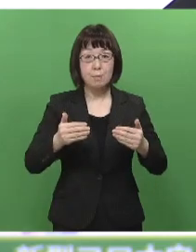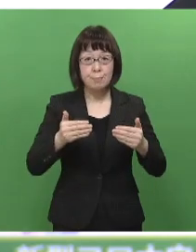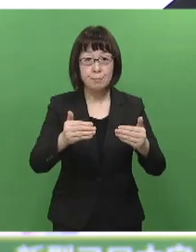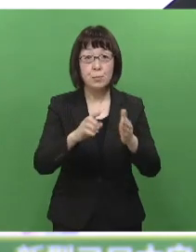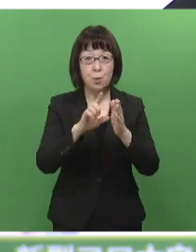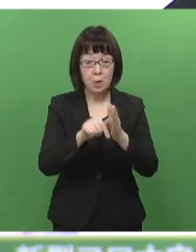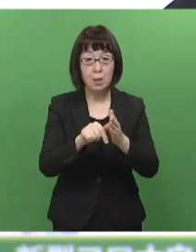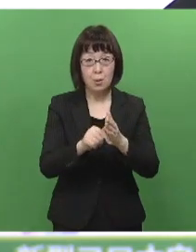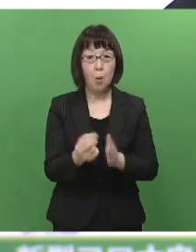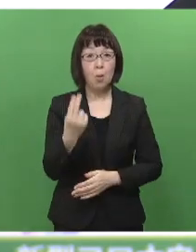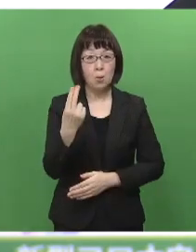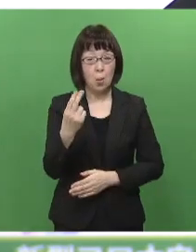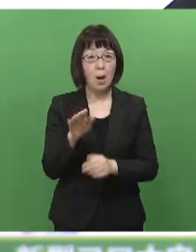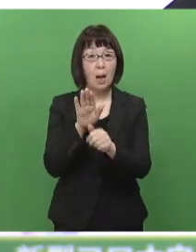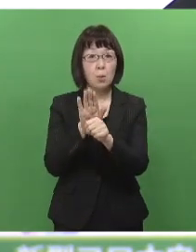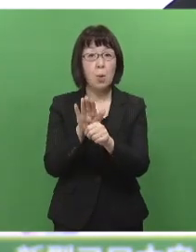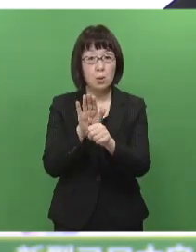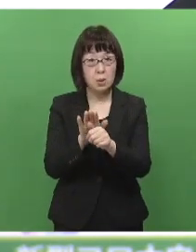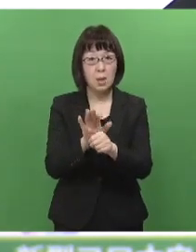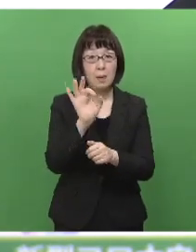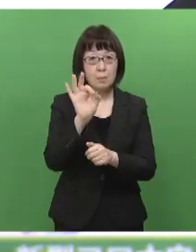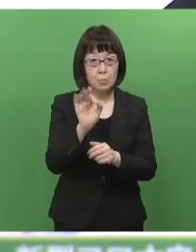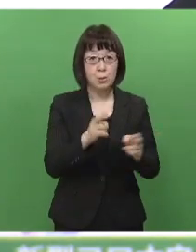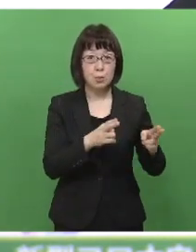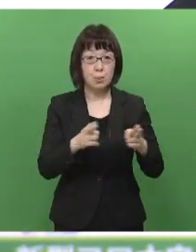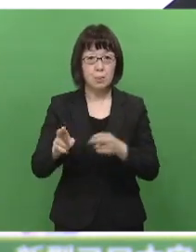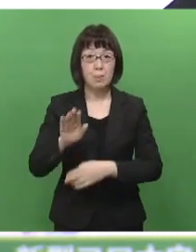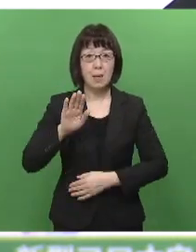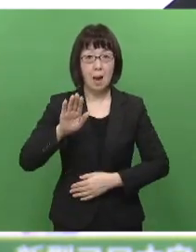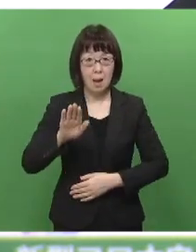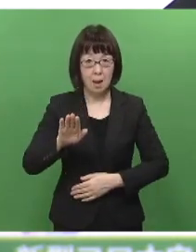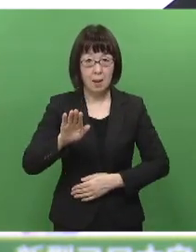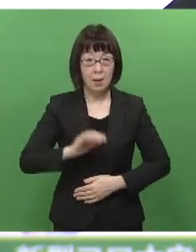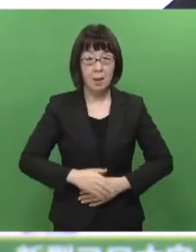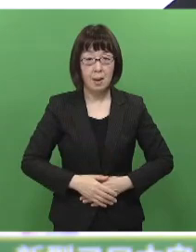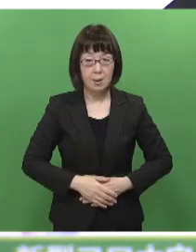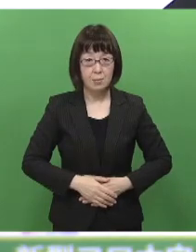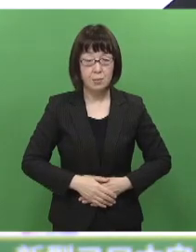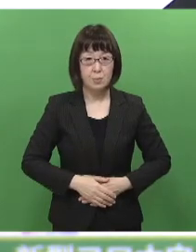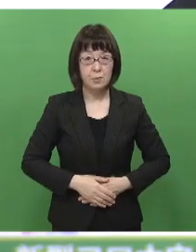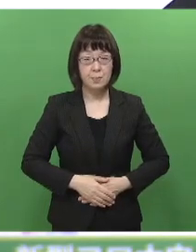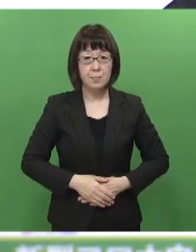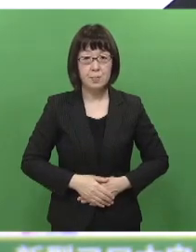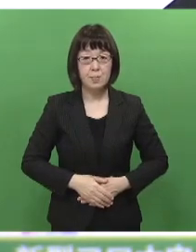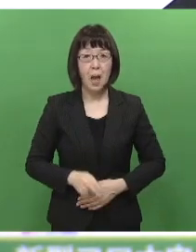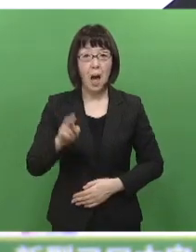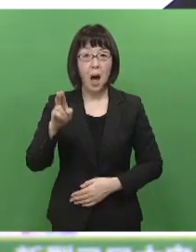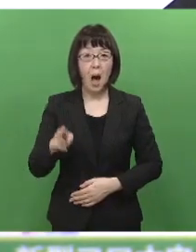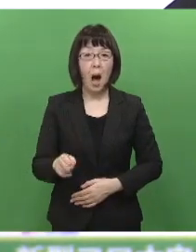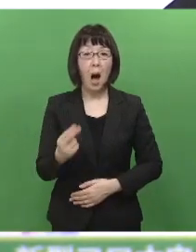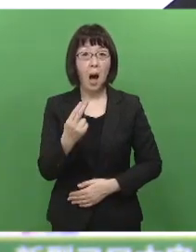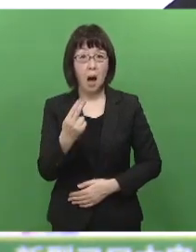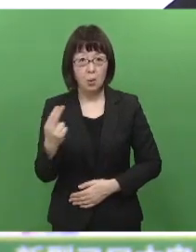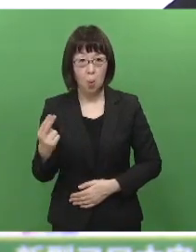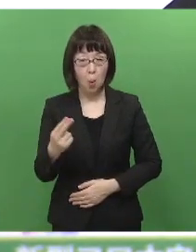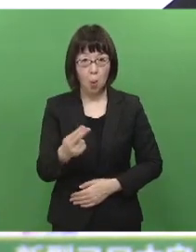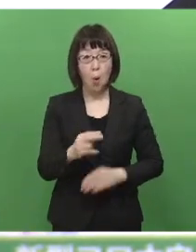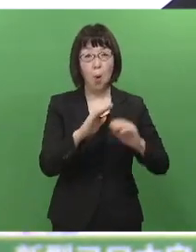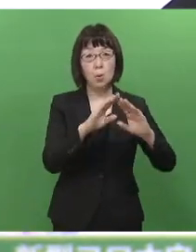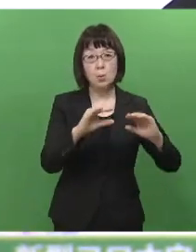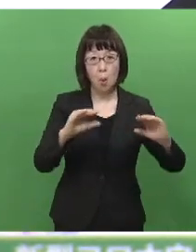融資の面での優遇なども行わせていただくということですし、ハードソフト、そしてま